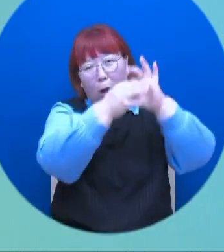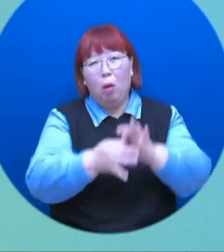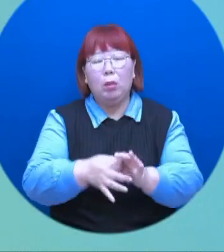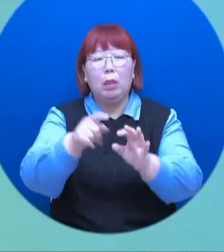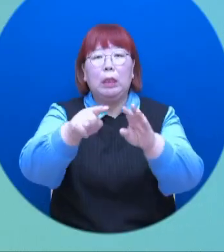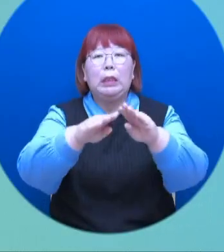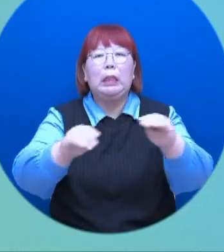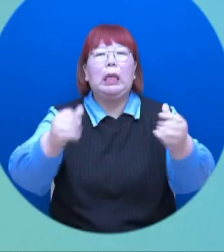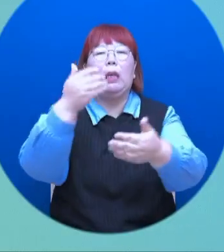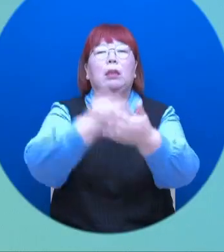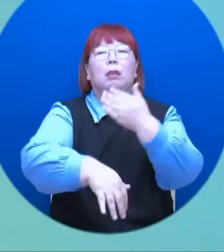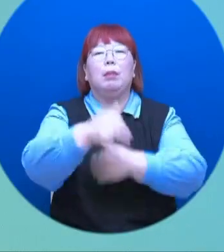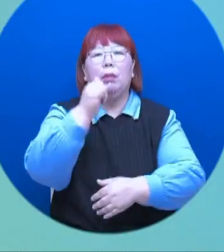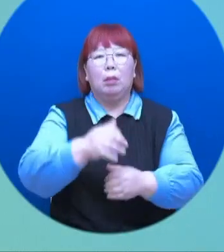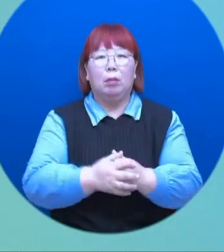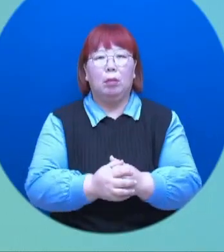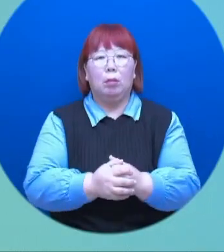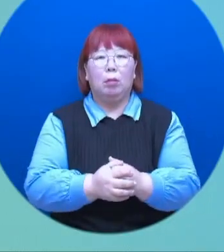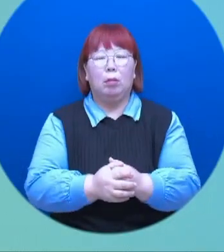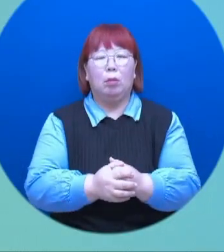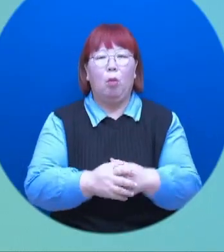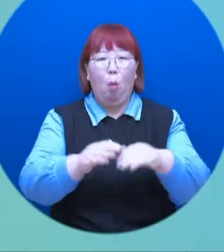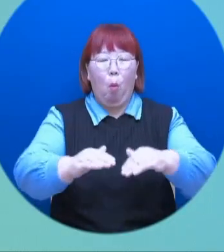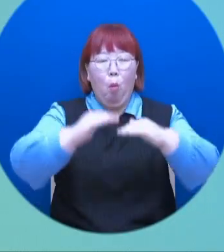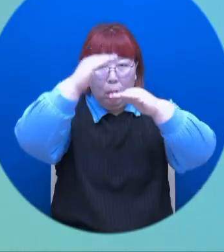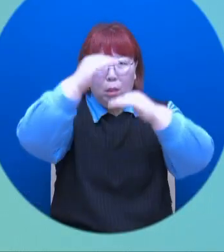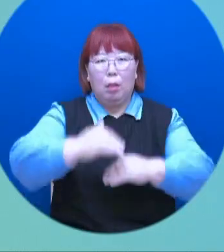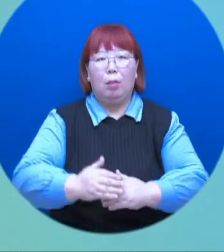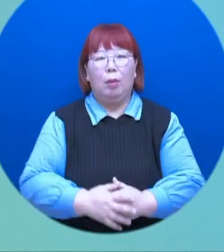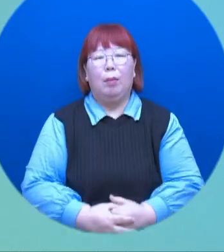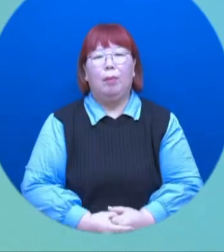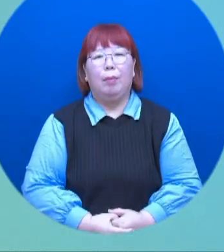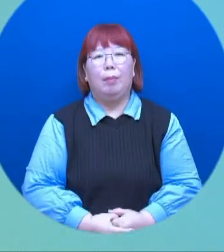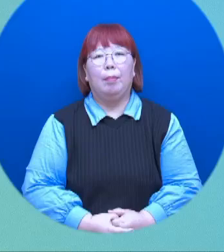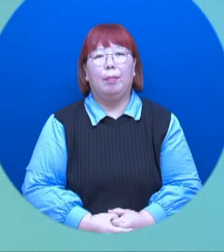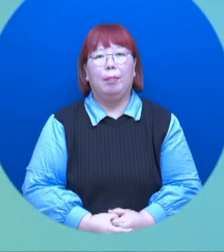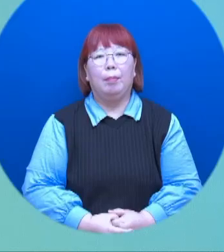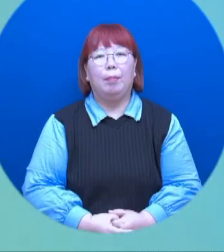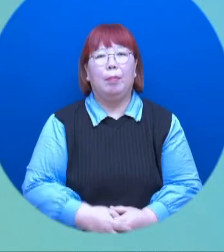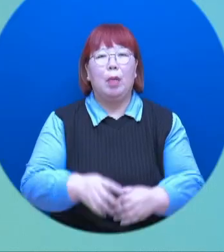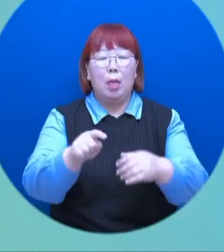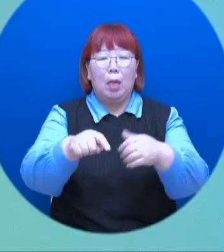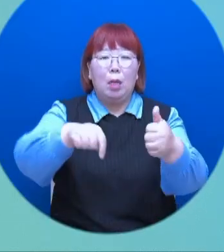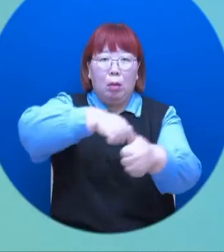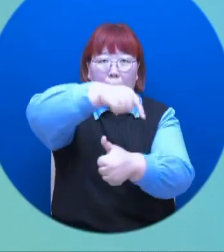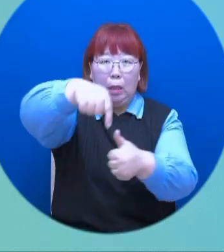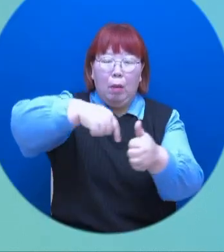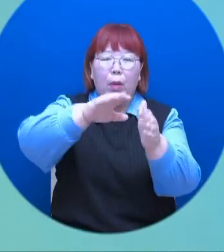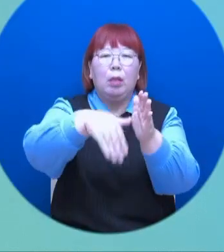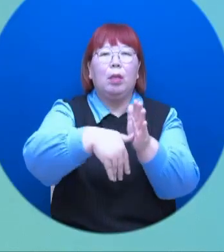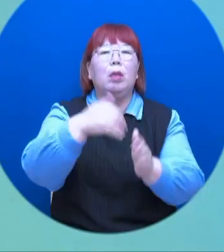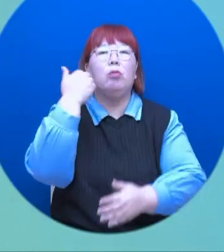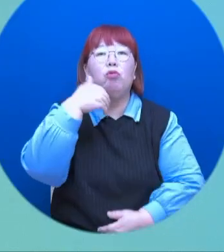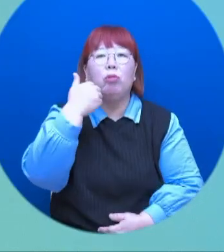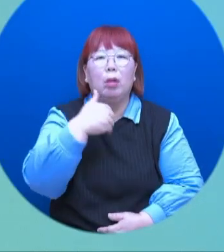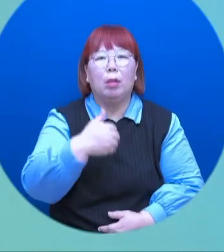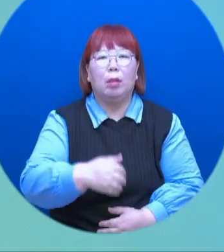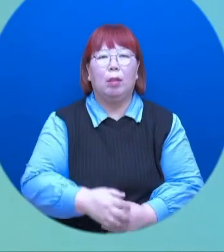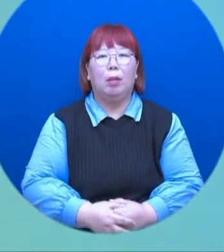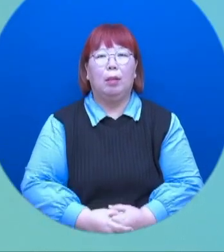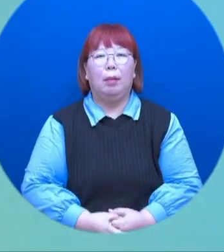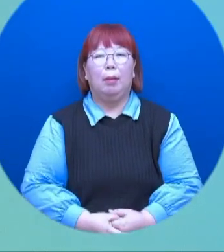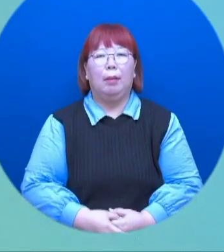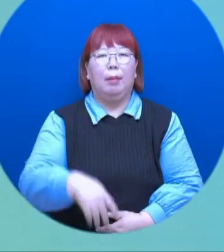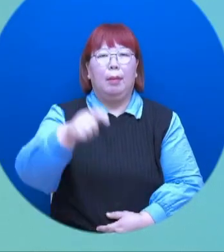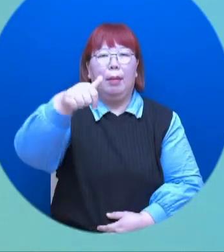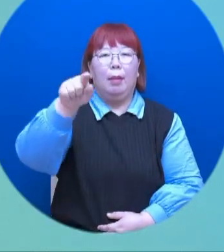남아 있었다. 오늘 본문은 그것을 말하고 있는 거죠. 바로 이런 상황이 있을 때 누가?